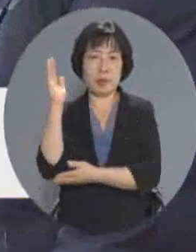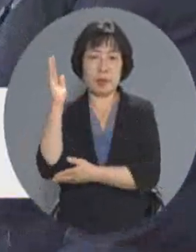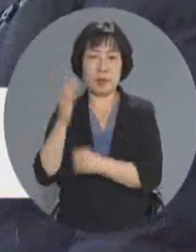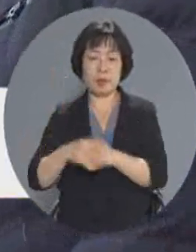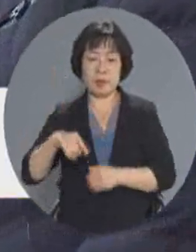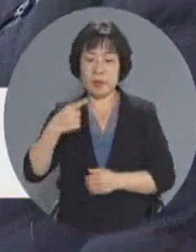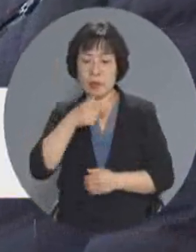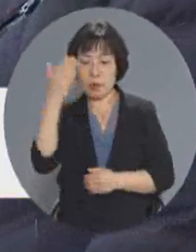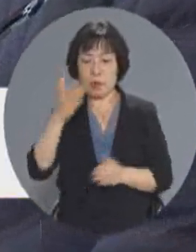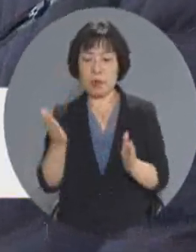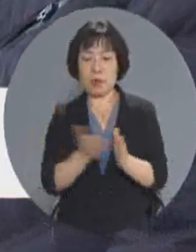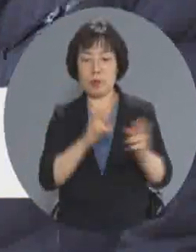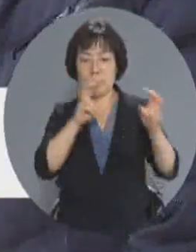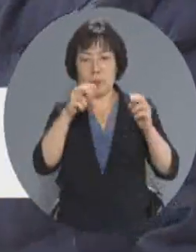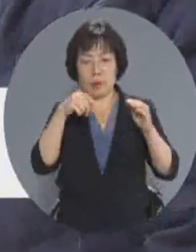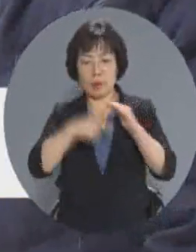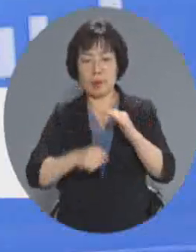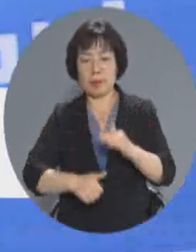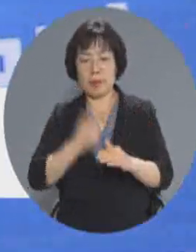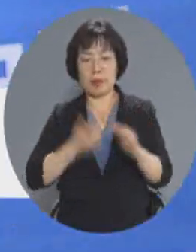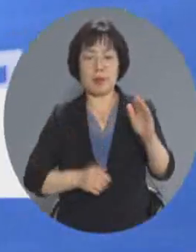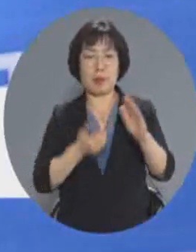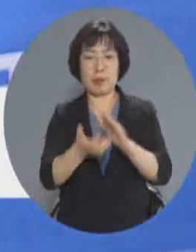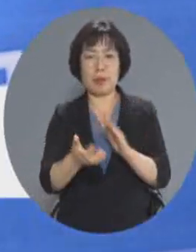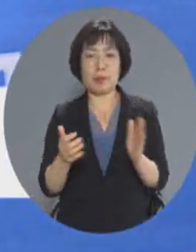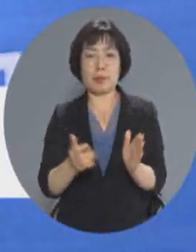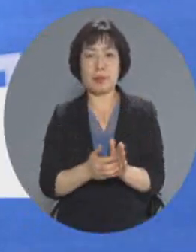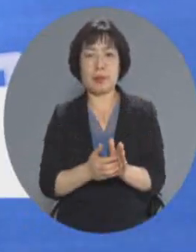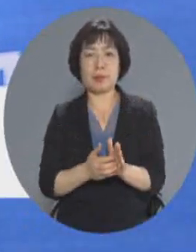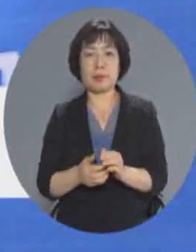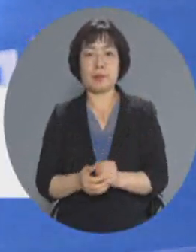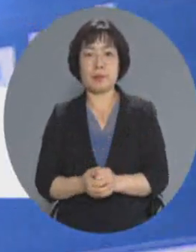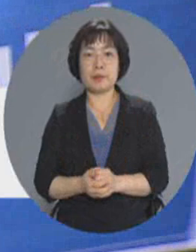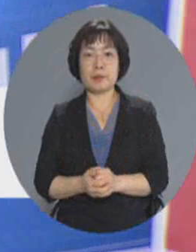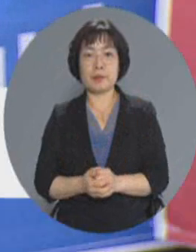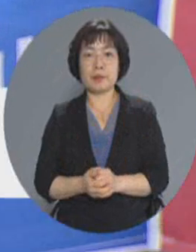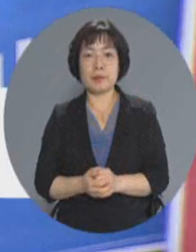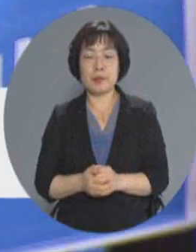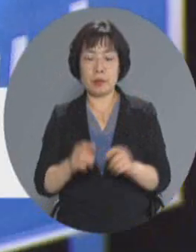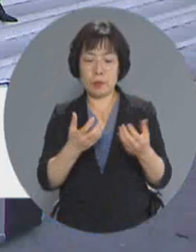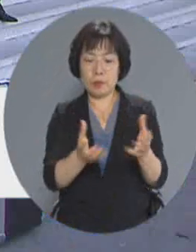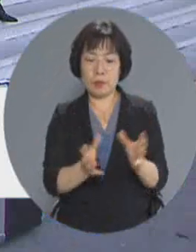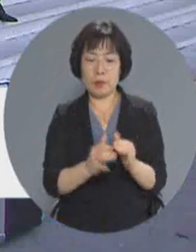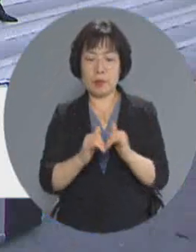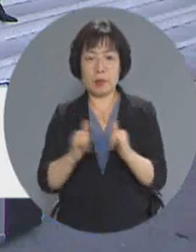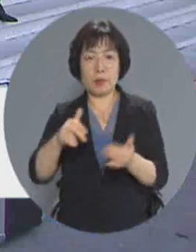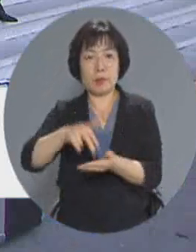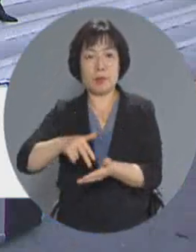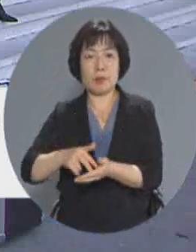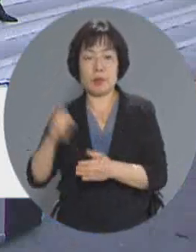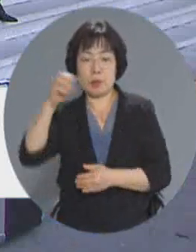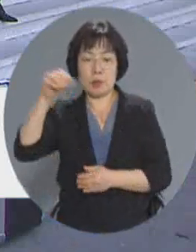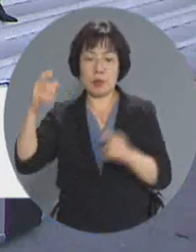이어서 여수광양항만공사를 항의 방문했습니다. 여시위